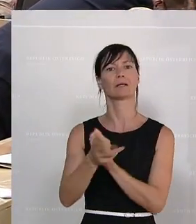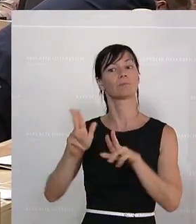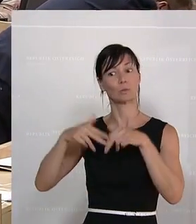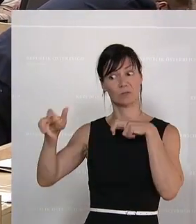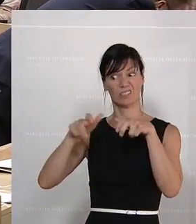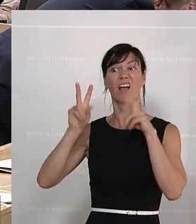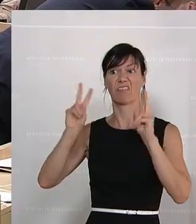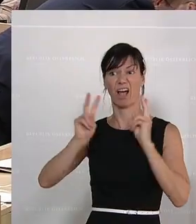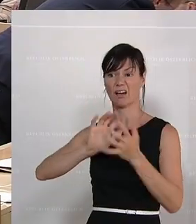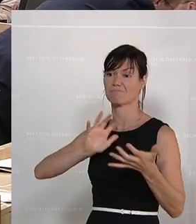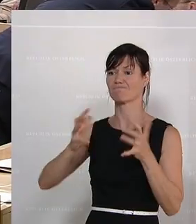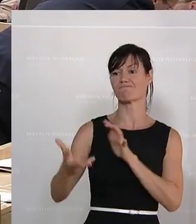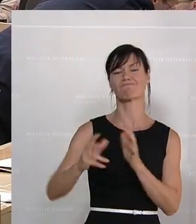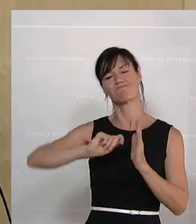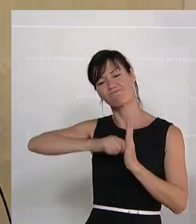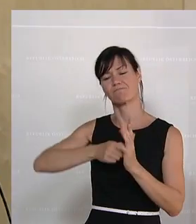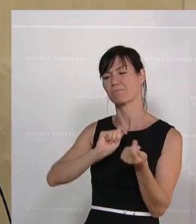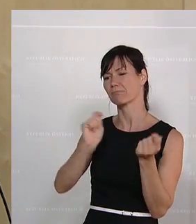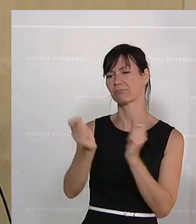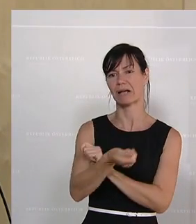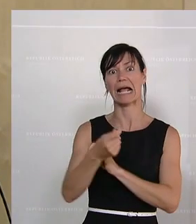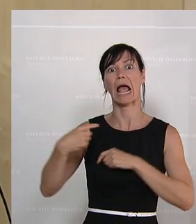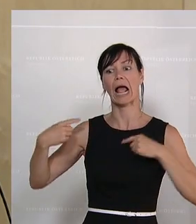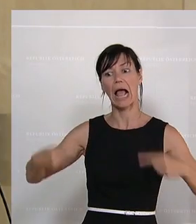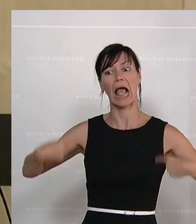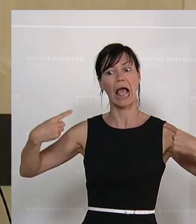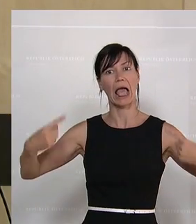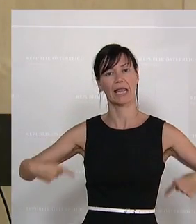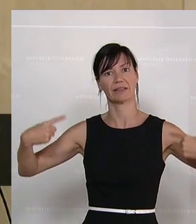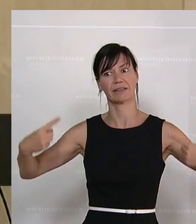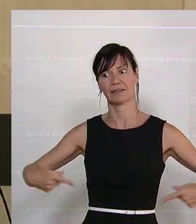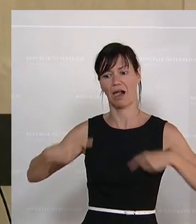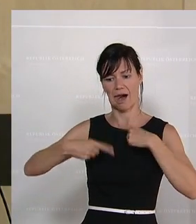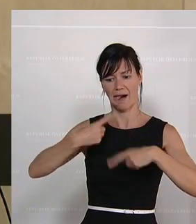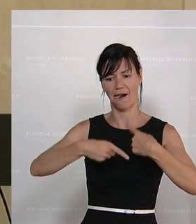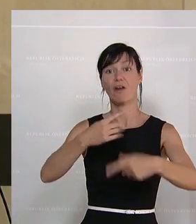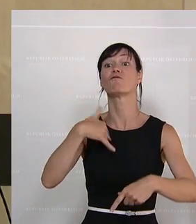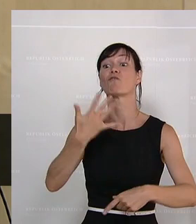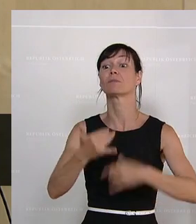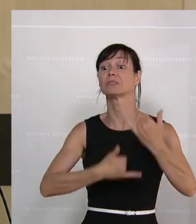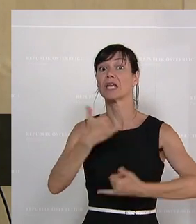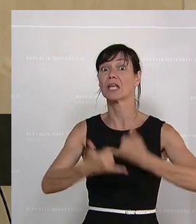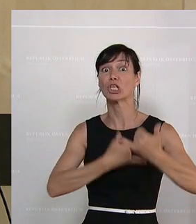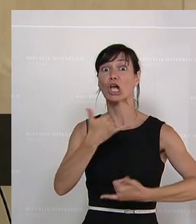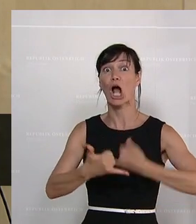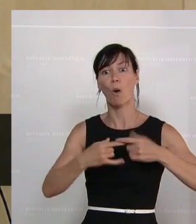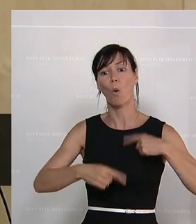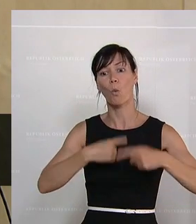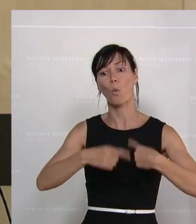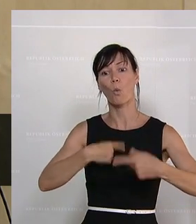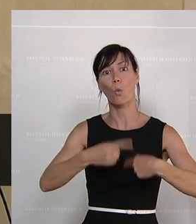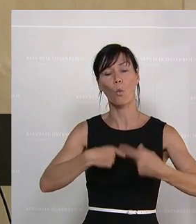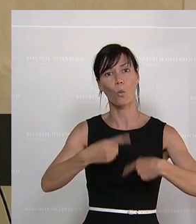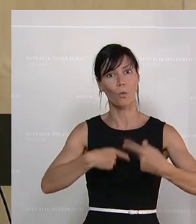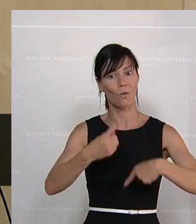schrauben nämlich an diesen rädern die 50 jahre lang nicht angegriffen worden sind und ich glaube das ist das besondere auch an diesen